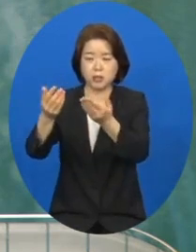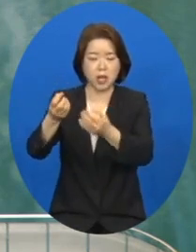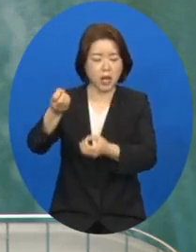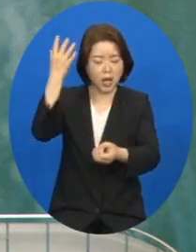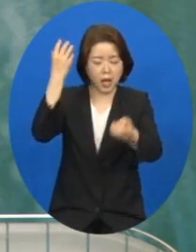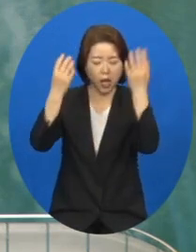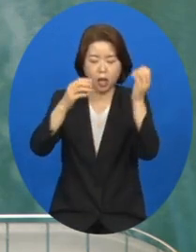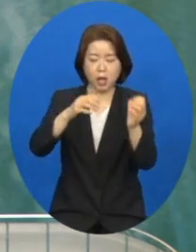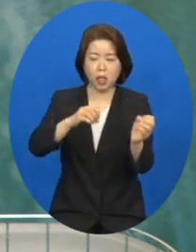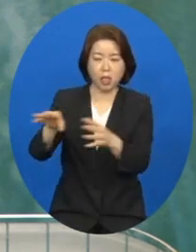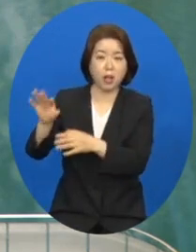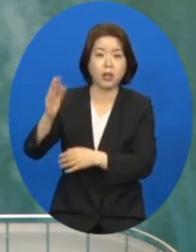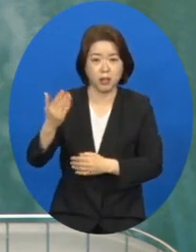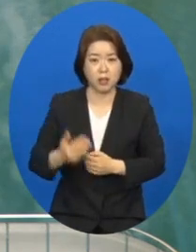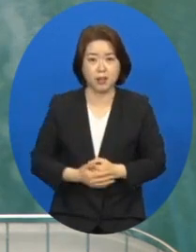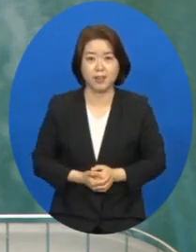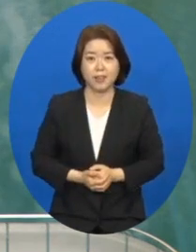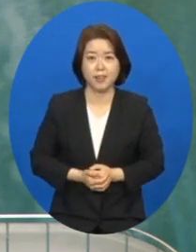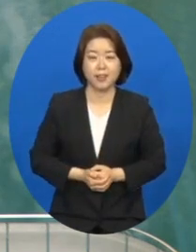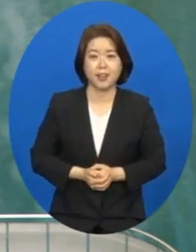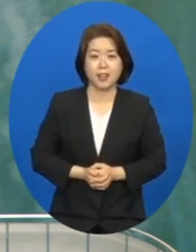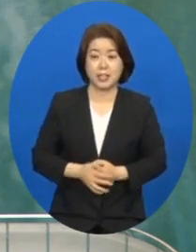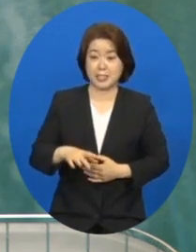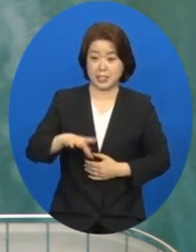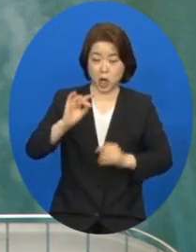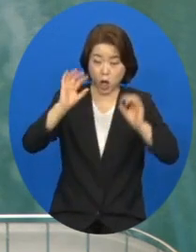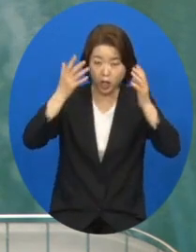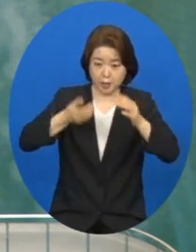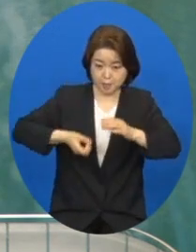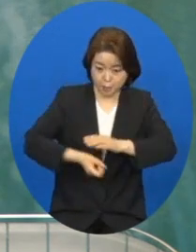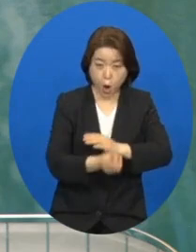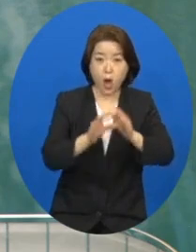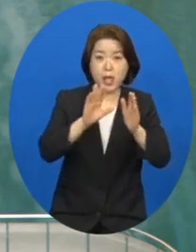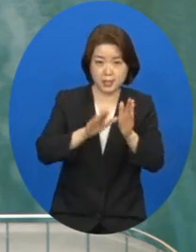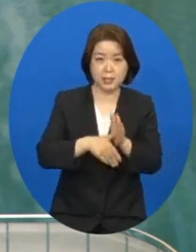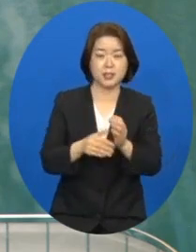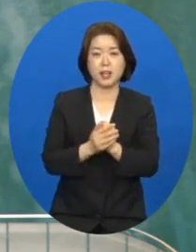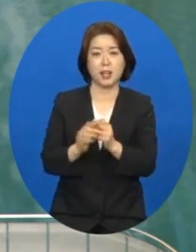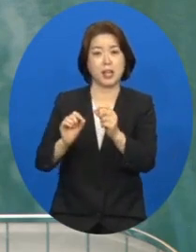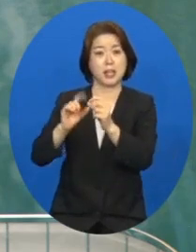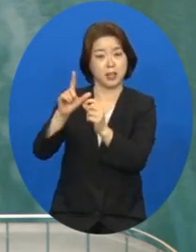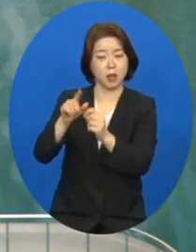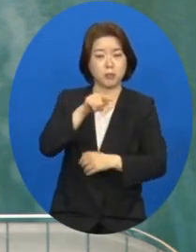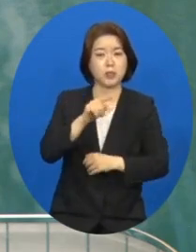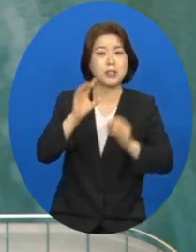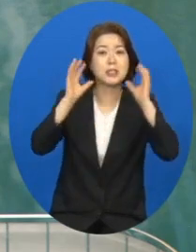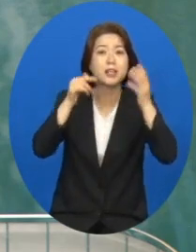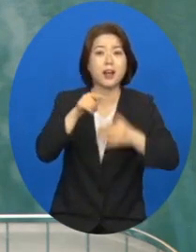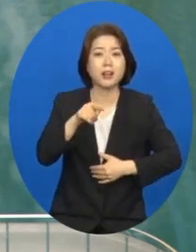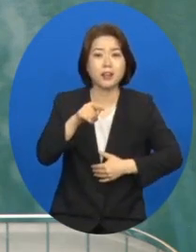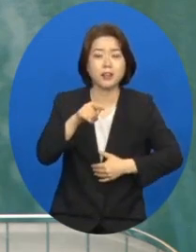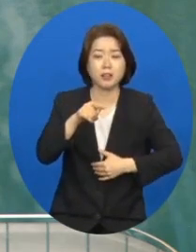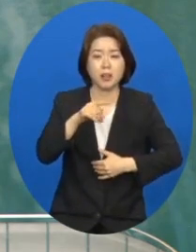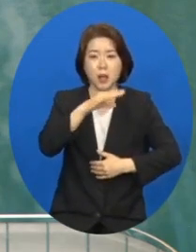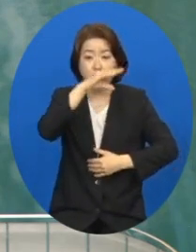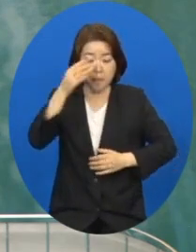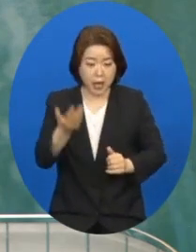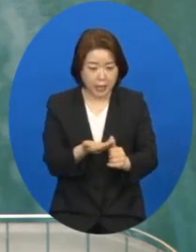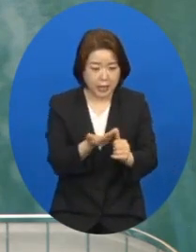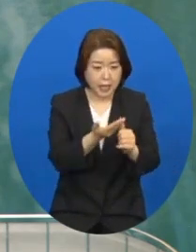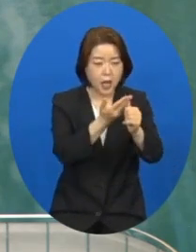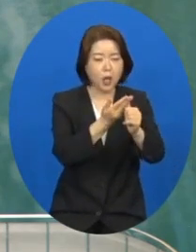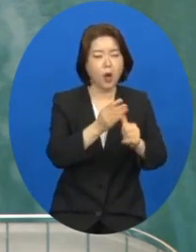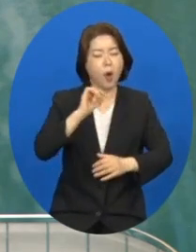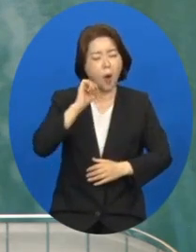됩니다. 여러분, 첫 아이를 낳았을 때 대부분 그 아이를 제대로 양육하는 일에